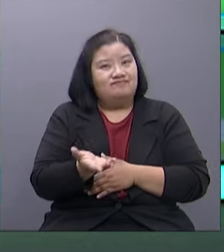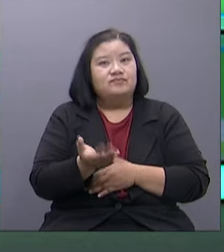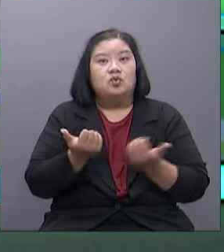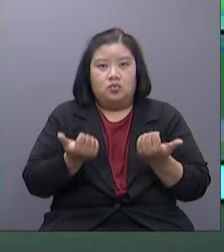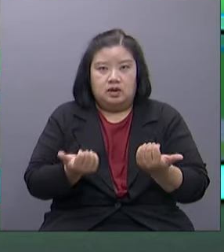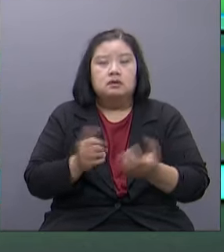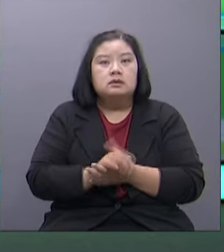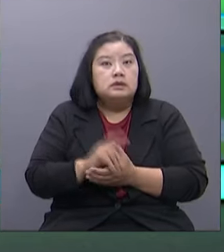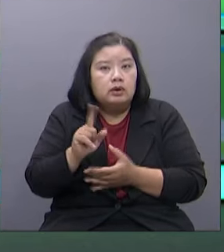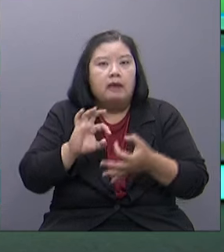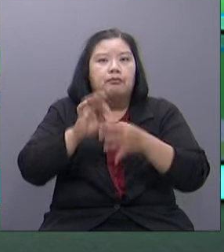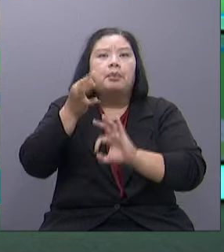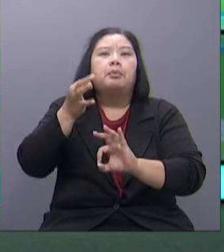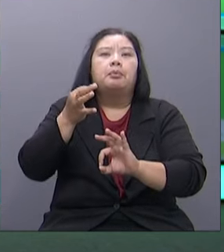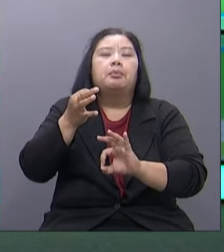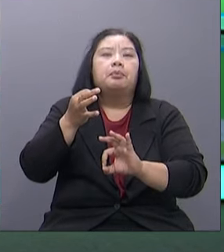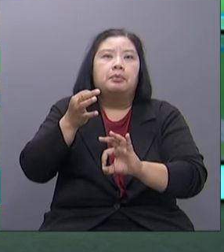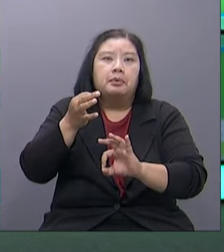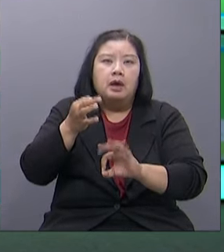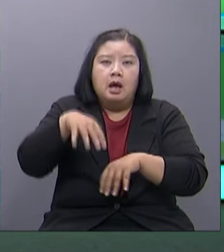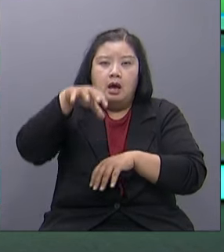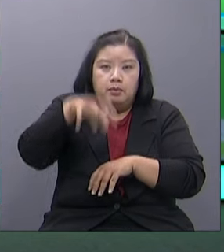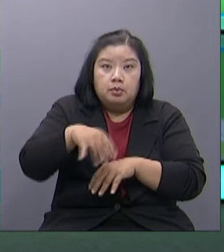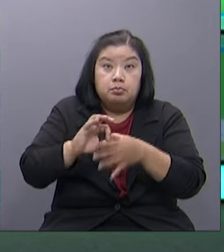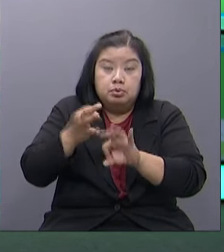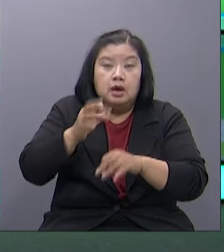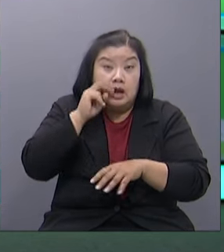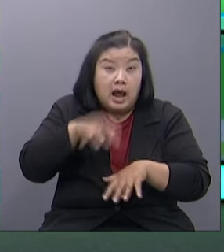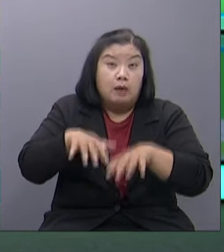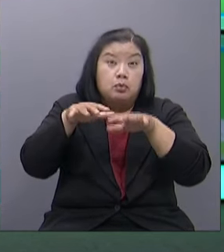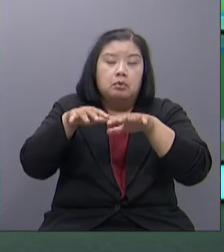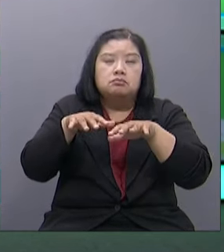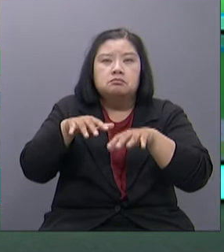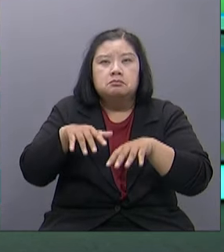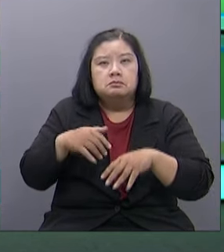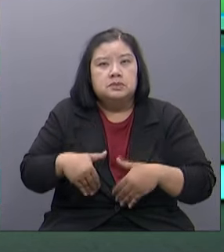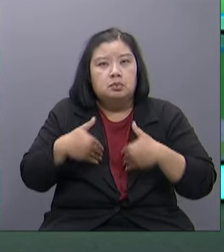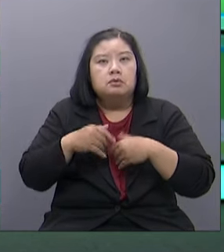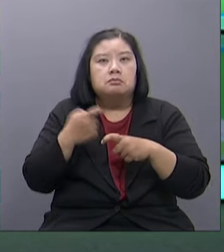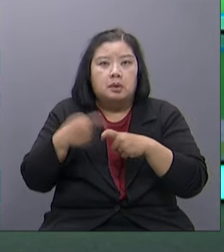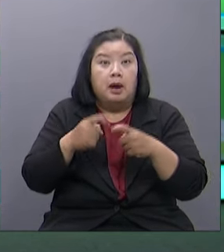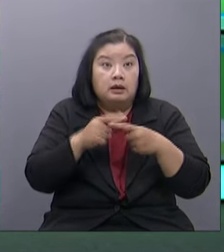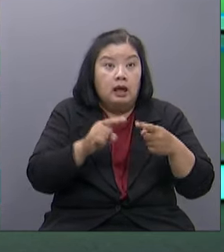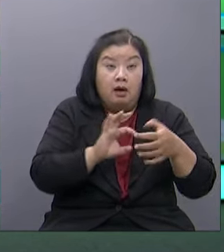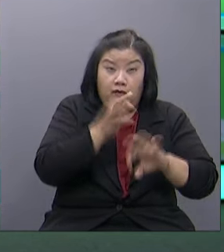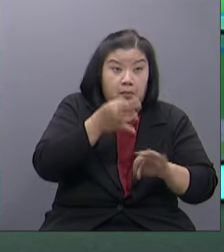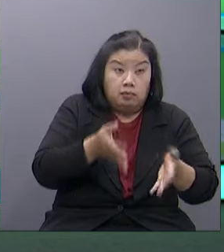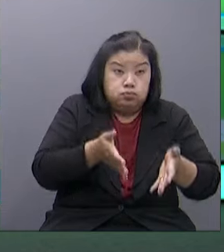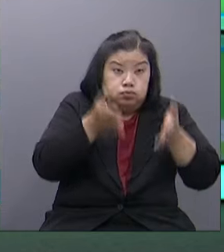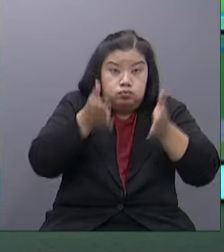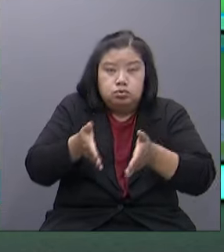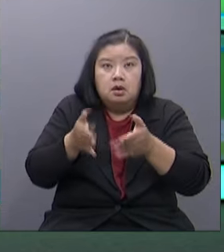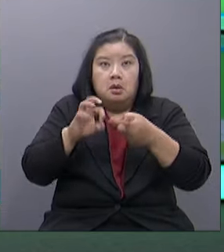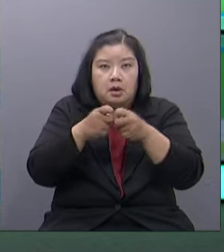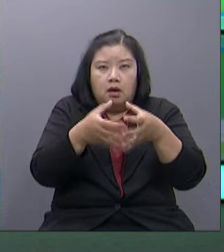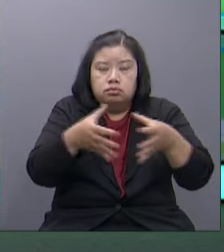เรื่องของไฟไหม้ต้องบอกว่าเน้ำท่วมก็ว่าเสียหายแล้วแต่ไฟไหม้เนี่ยมันฉับไวแล้วก็เสียหายเยอะยิ่ง